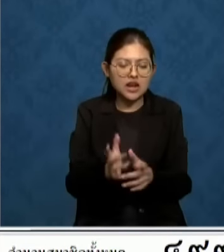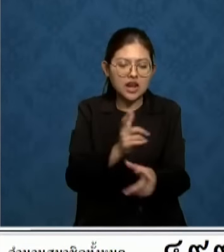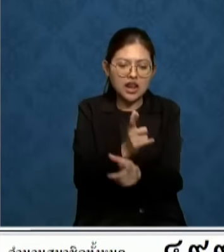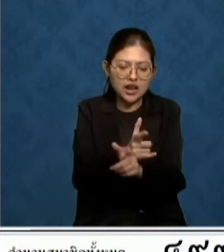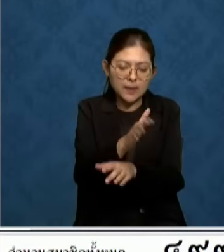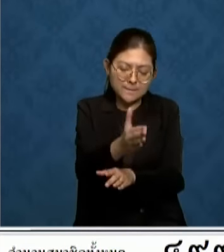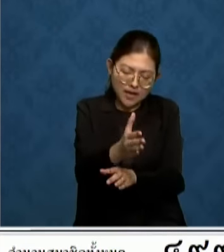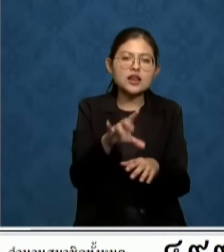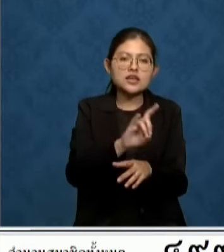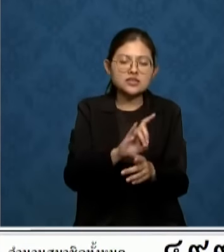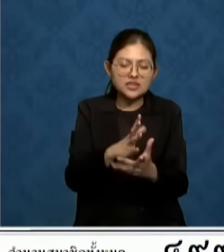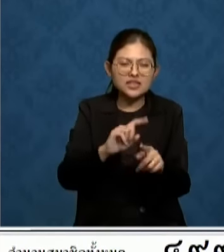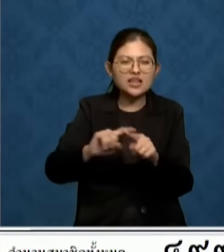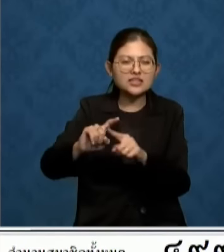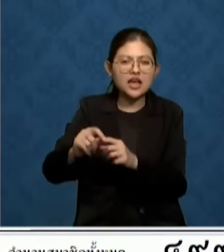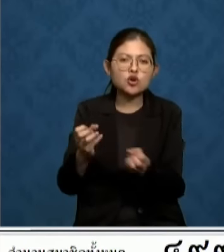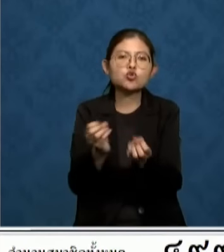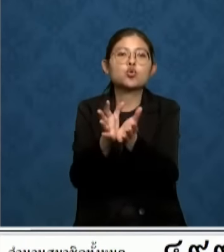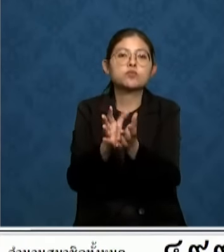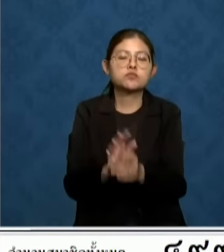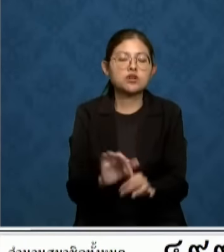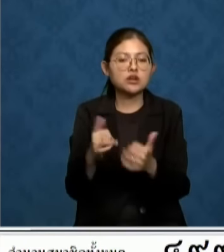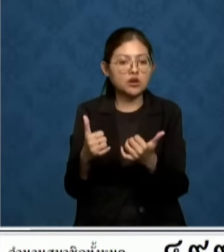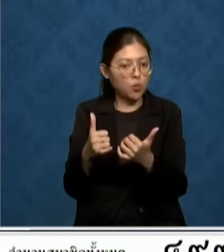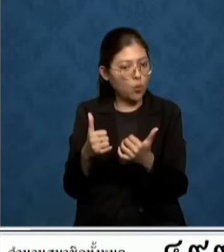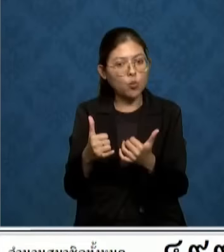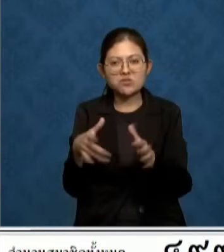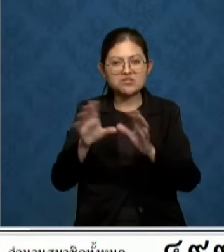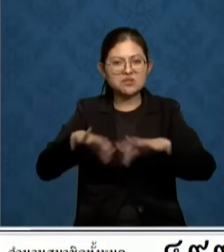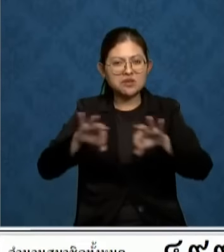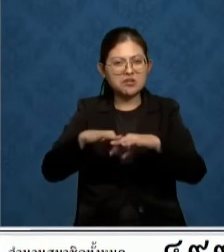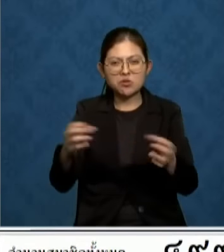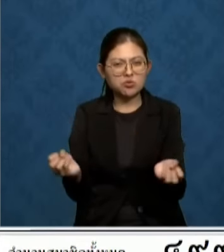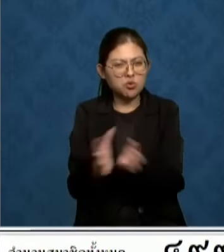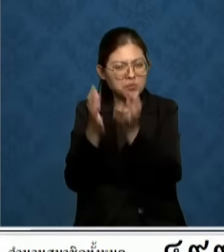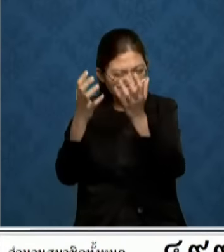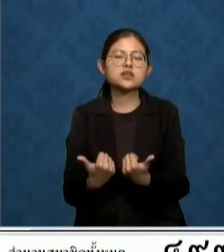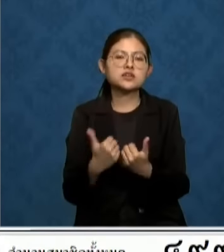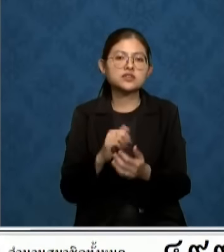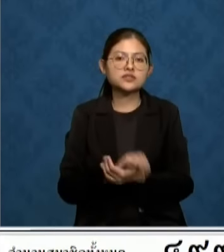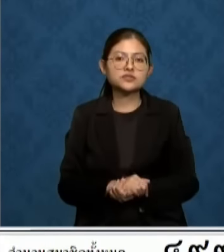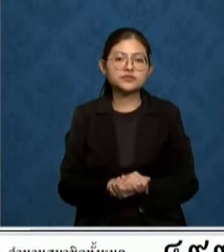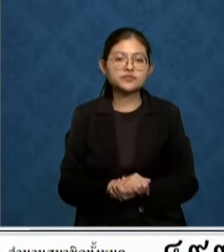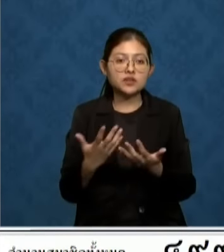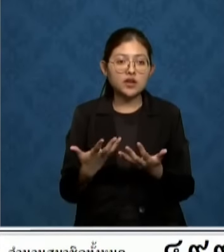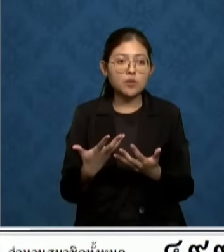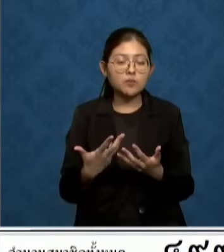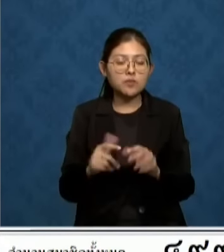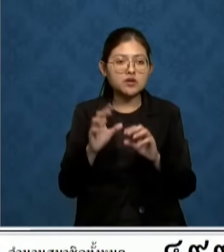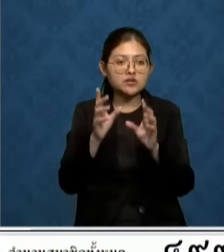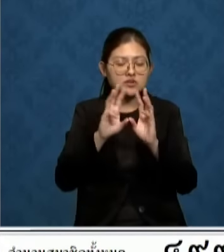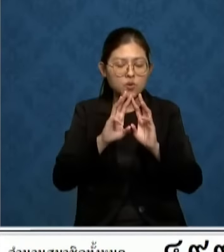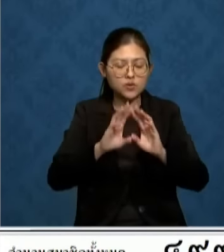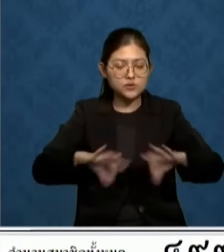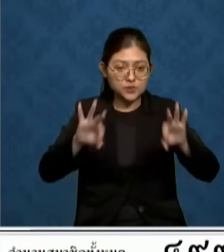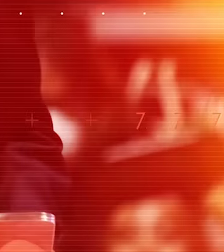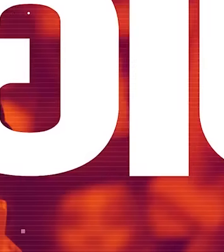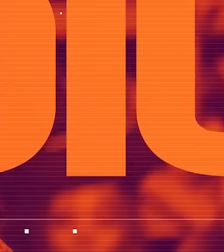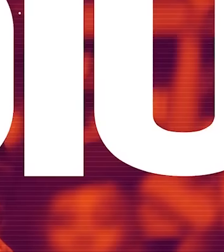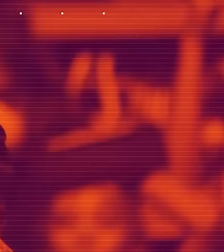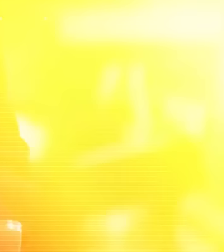ในอำเภอพระสมุทรเจดีย์นะครับอันนี้ไม่ใช่เรื่องเล็กนะครับเรื่องใหญ่คุณพูดกันผลักดันวาระแห่งชาติชาติไหนครับนานมยครับกี่เดือน